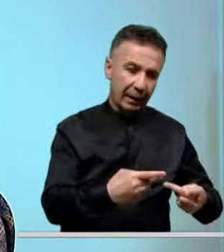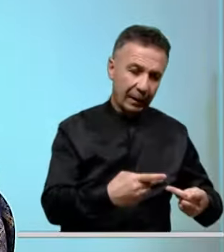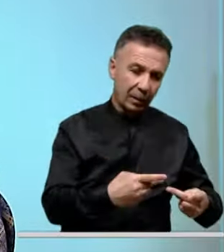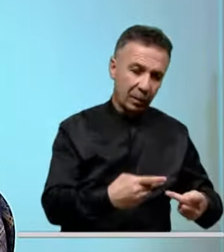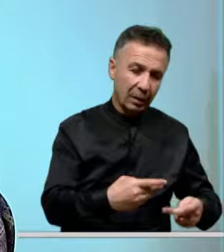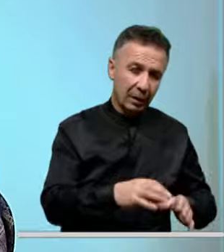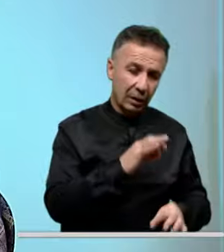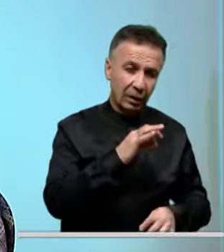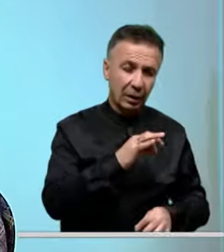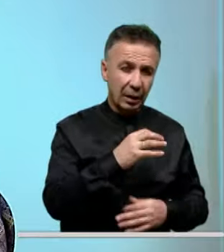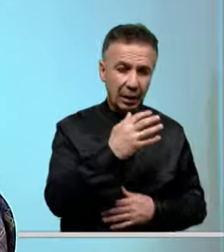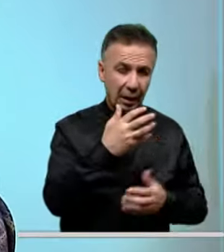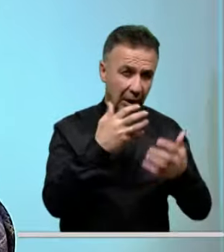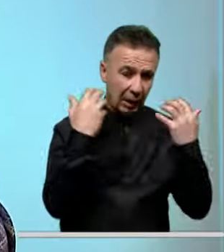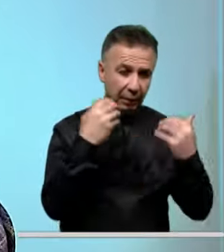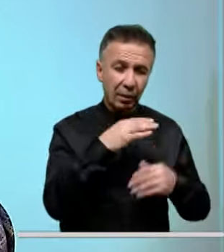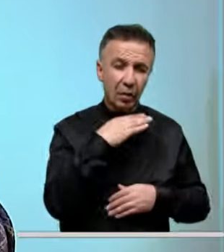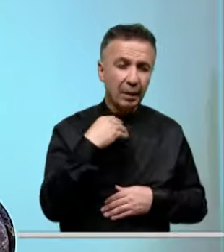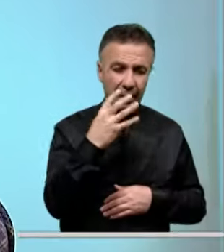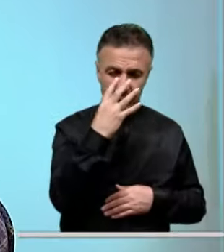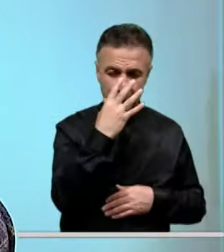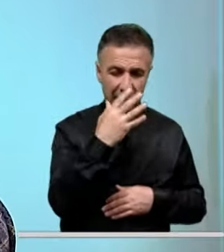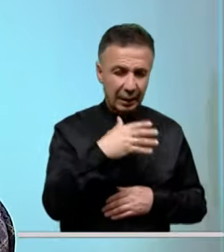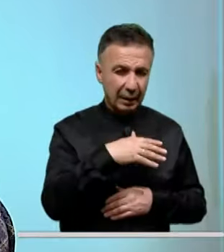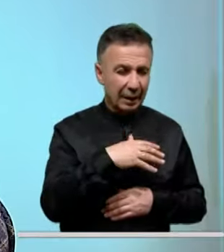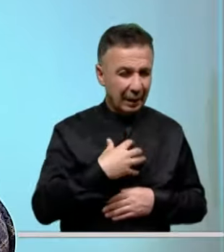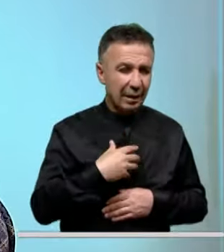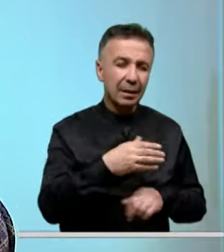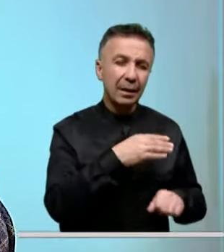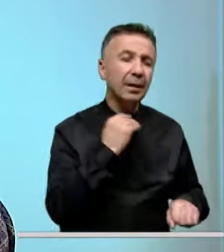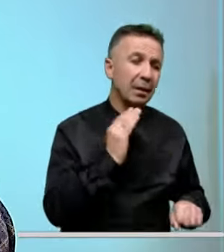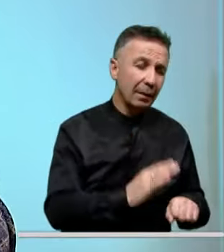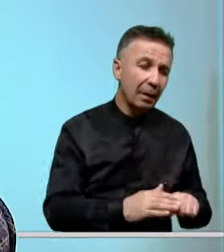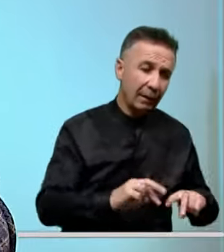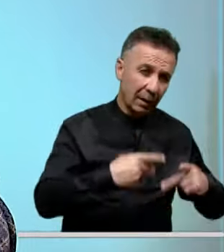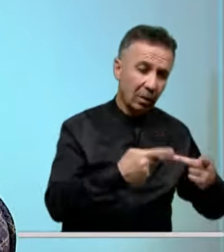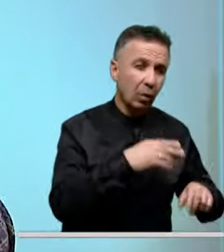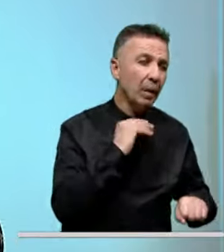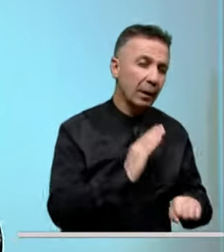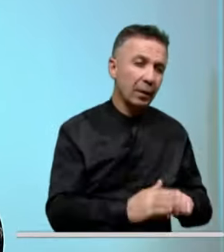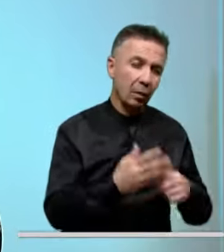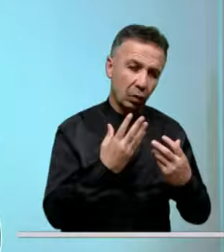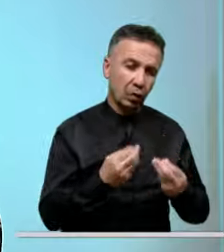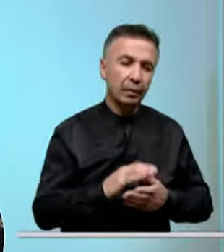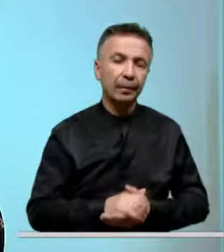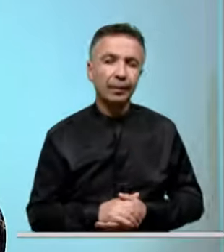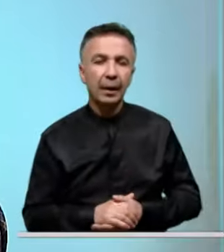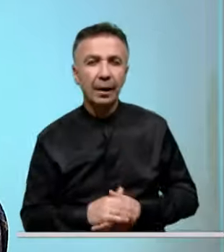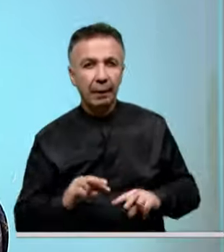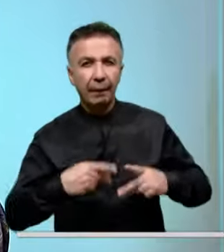kişi kurbanını kendisi kesebileceği gibi vekalet yoluyla da kestirebilir. Vekalet yoluyla